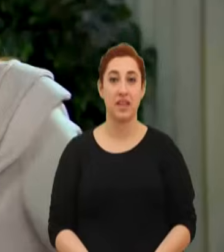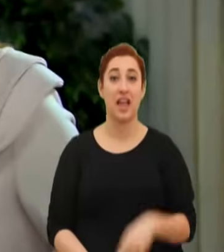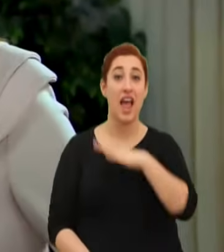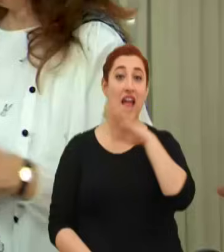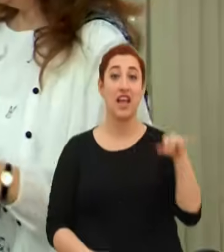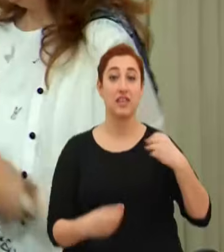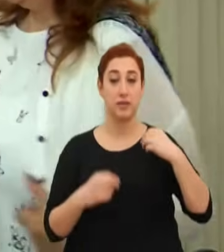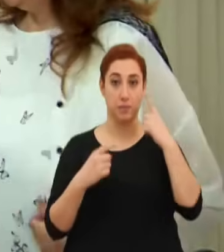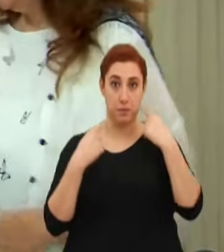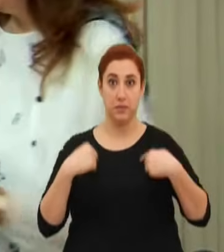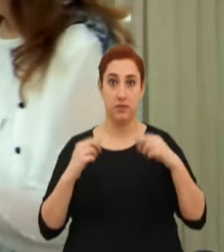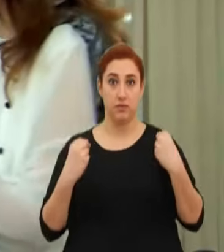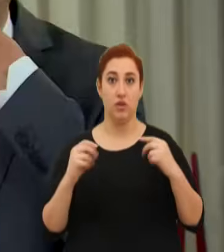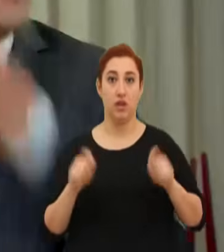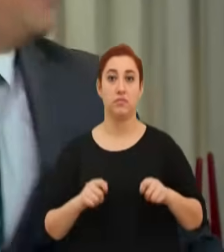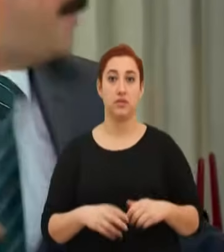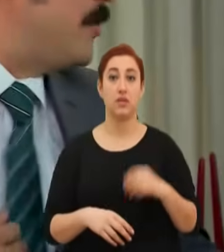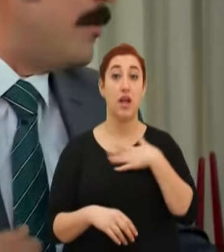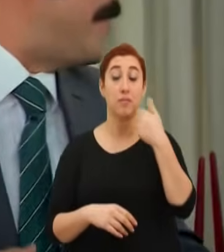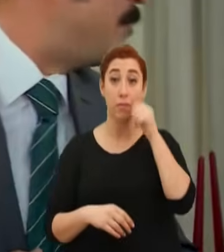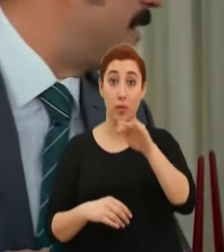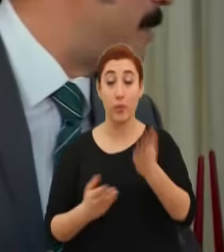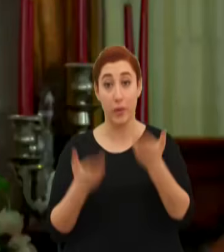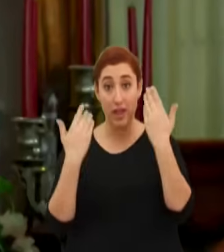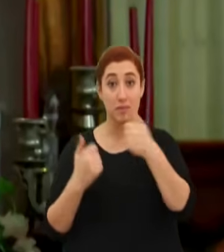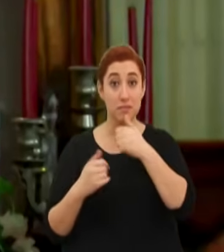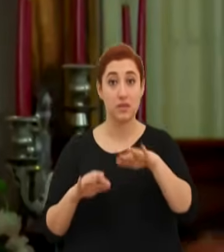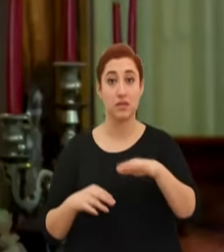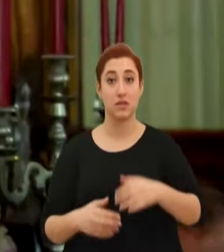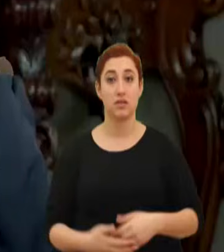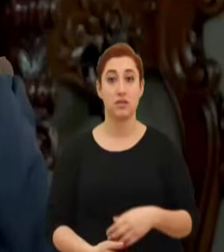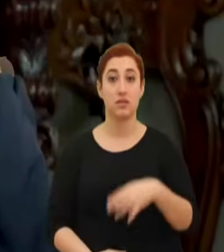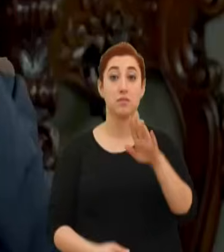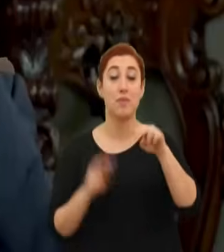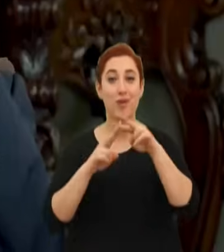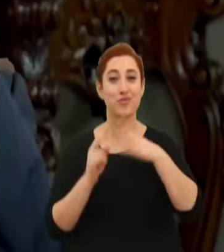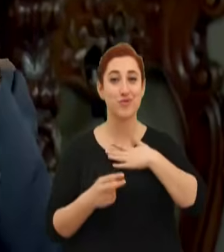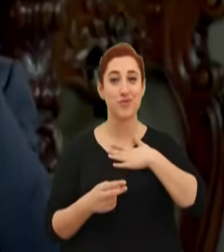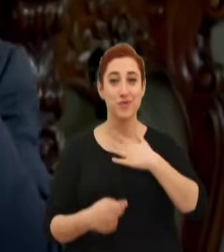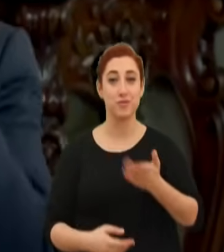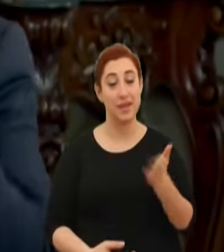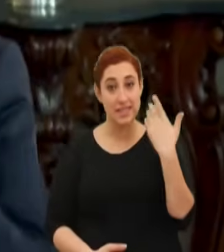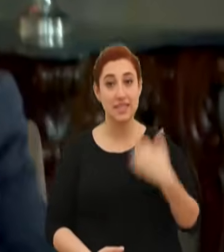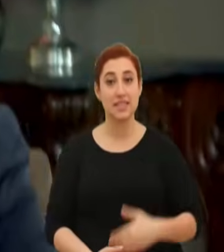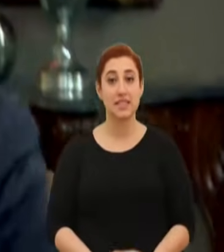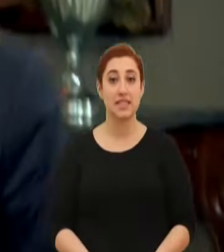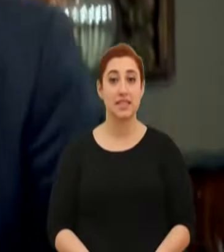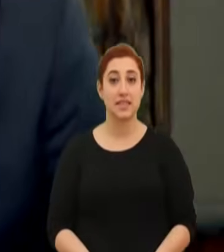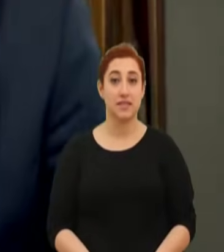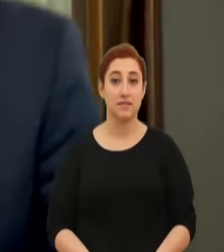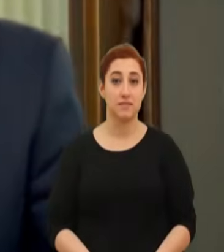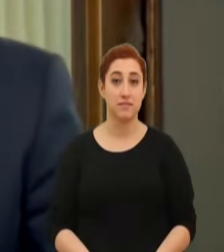Geldiler. Herkes üstünde çeki düzen versin. Şu anne babamı, babamı uyandır. Baba, baba, baba. Mahmutçuk. Mahmut, geliyorum.